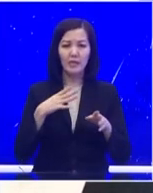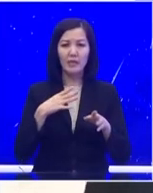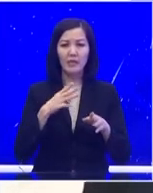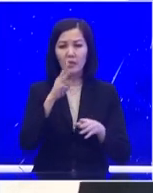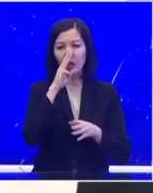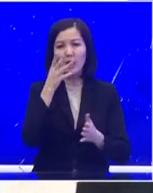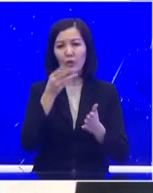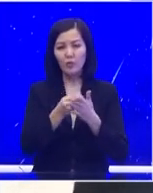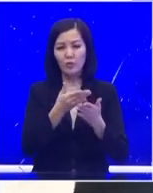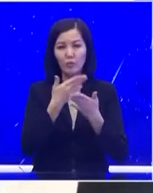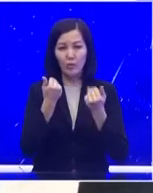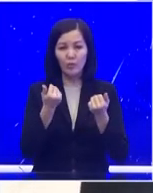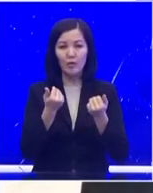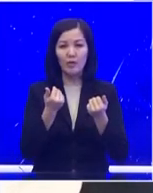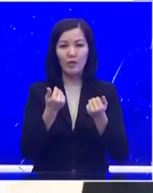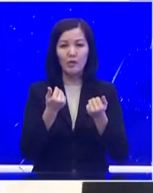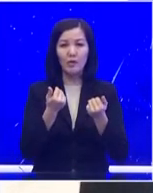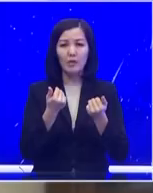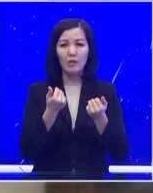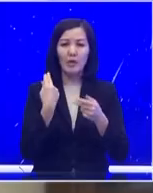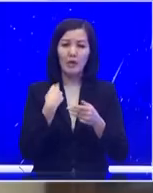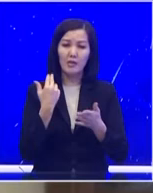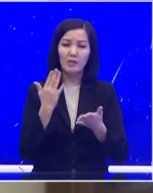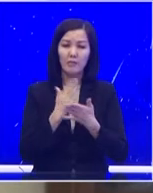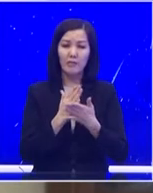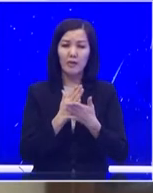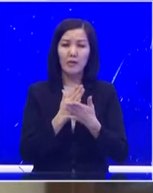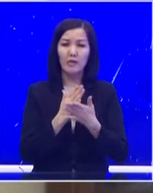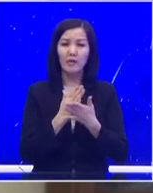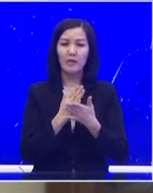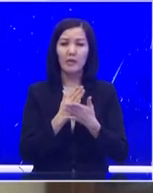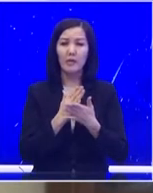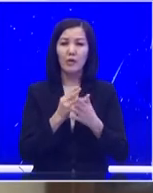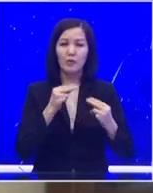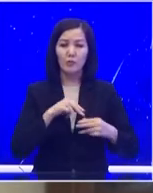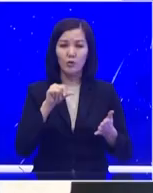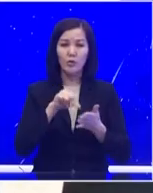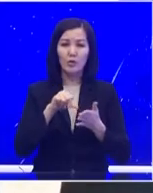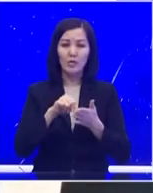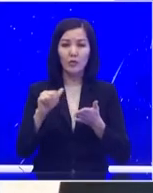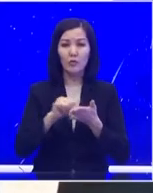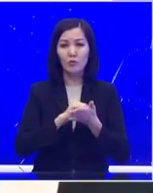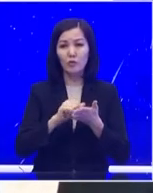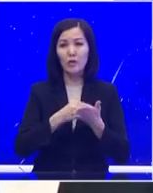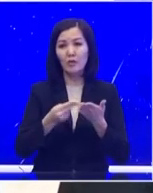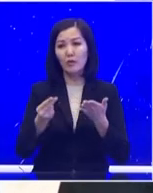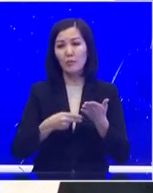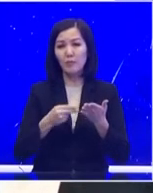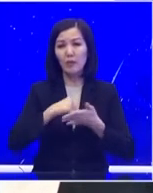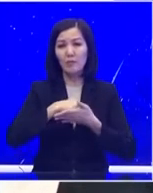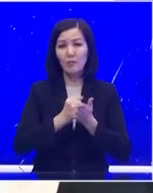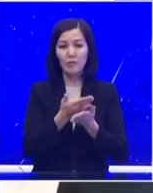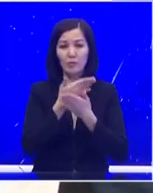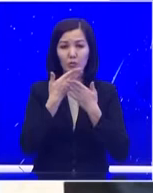жалақы төлеме болып табылады. Одан кейін жаңа жұмысқа орналасқан кезде еңбек шартын жасаспай жұмысқа қабылдайды. Мынау біздің мекеме, еңбек инспекциясы бойынша